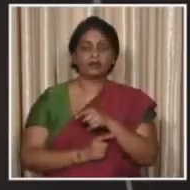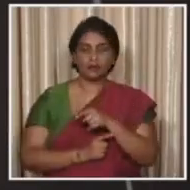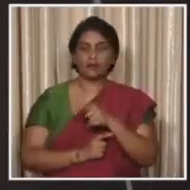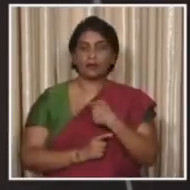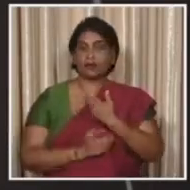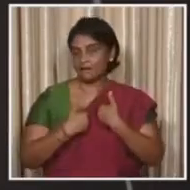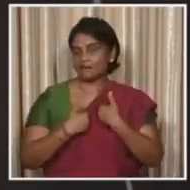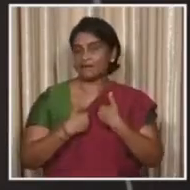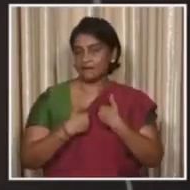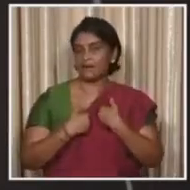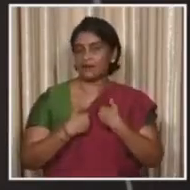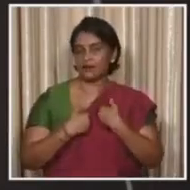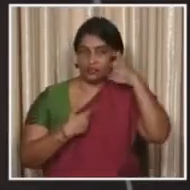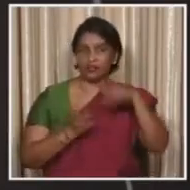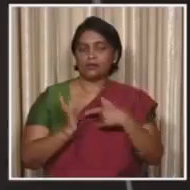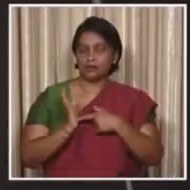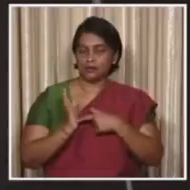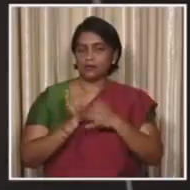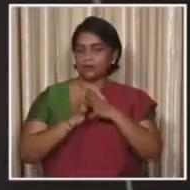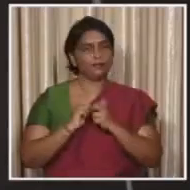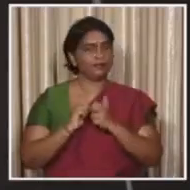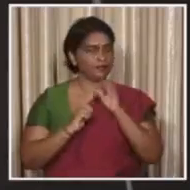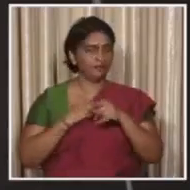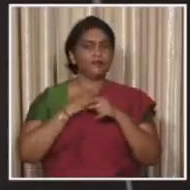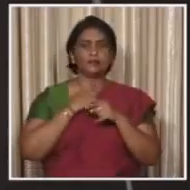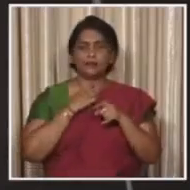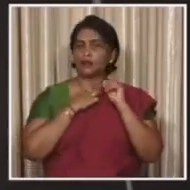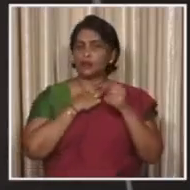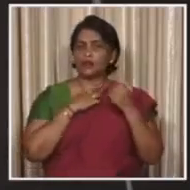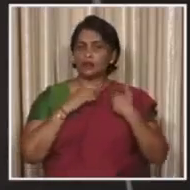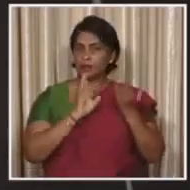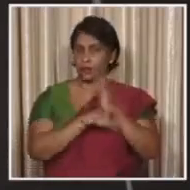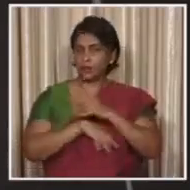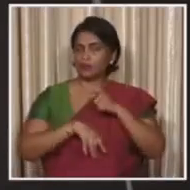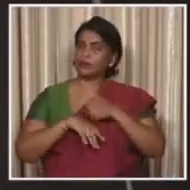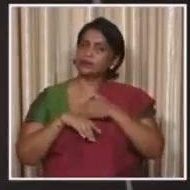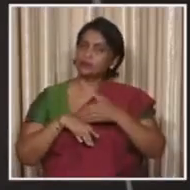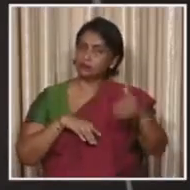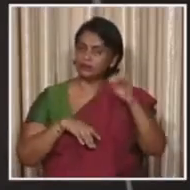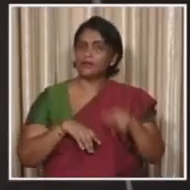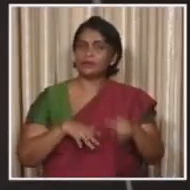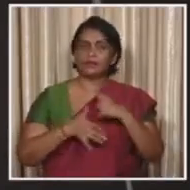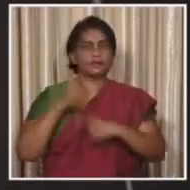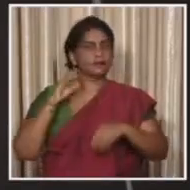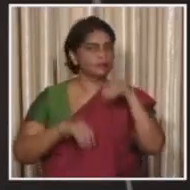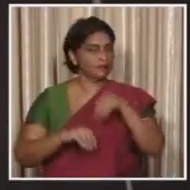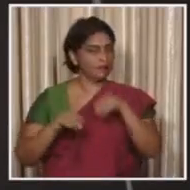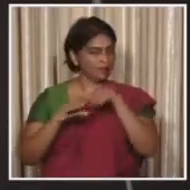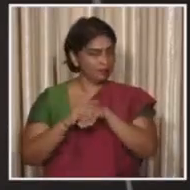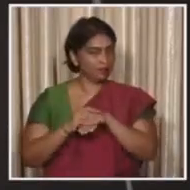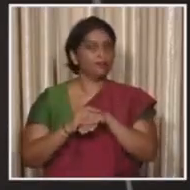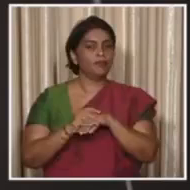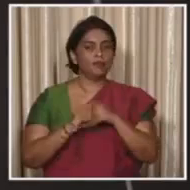ළඟ සාක්ෂිත් තියෙනවා. දැන් මේක ඊටාම බරපතල තත්ත්වයක්. මොකද මම පහුගිය කාලේ පුරාම මේ දේශපාලනයේදී